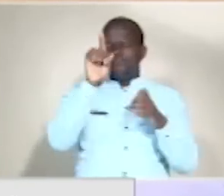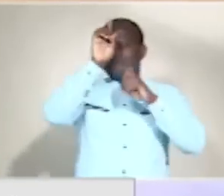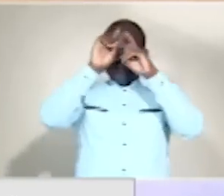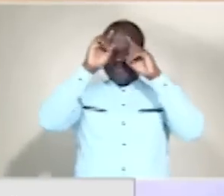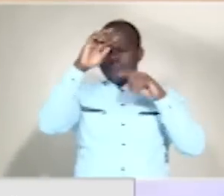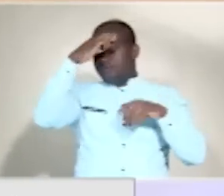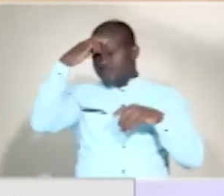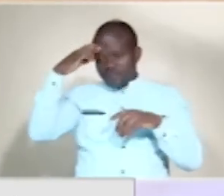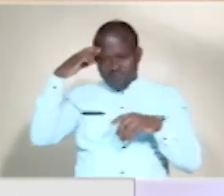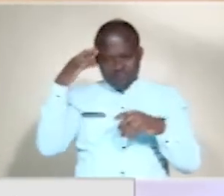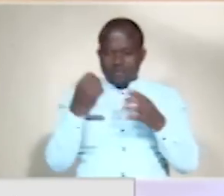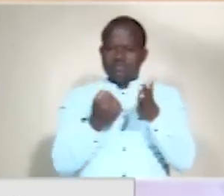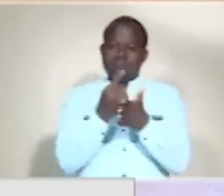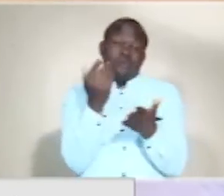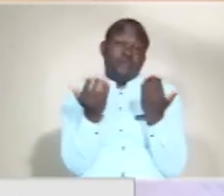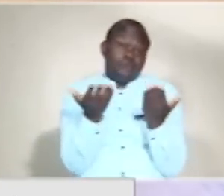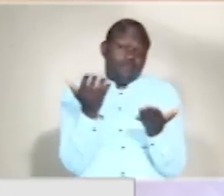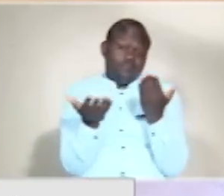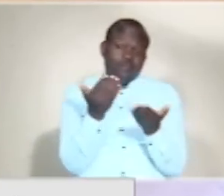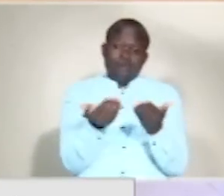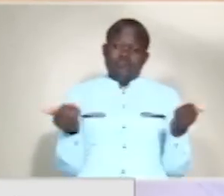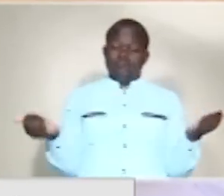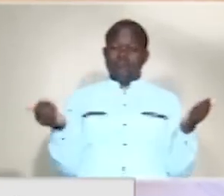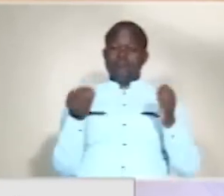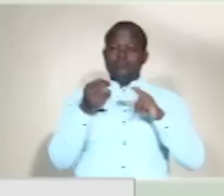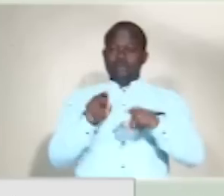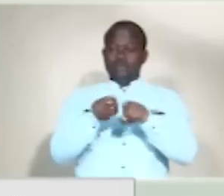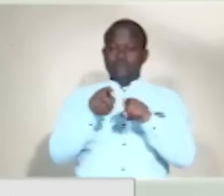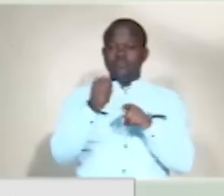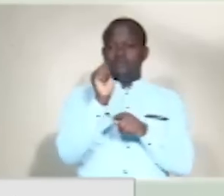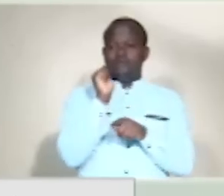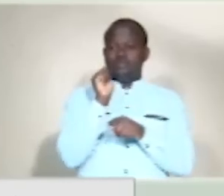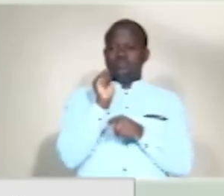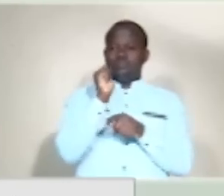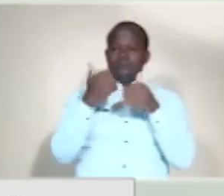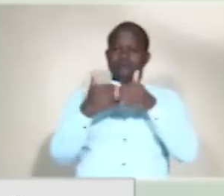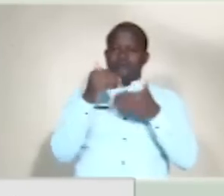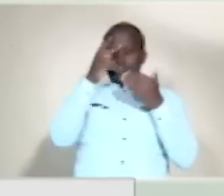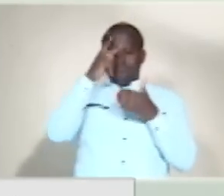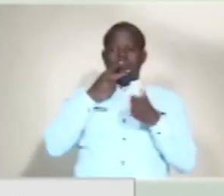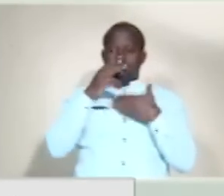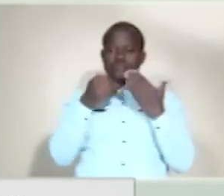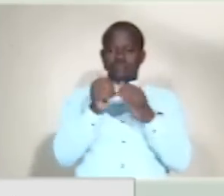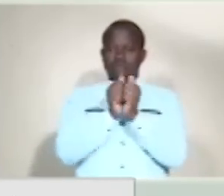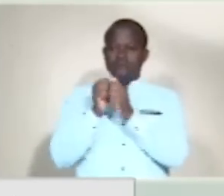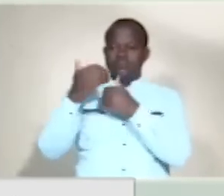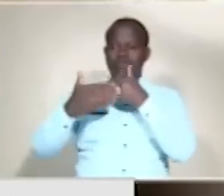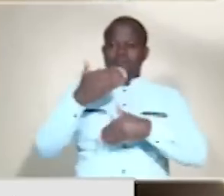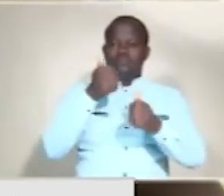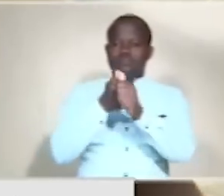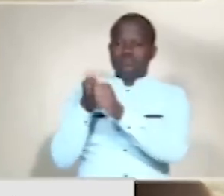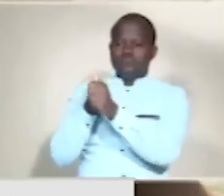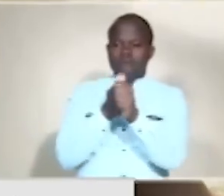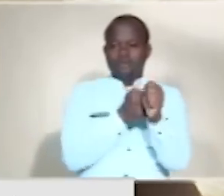yibaza n'impamvu zatumye wenda umwana mera gutya Uku kwegerwa kw'ababyeyi no kubaba hafi kwa buri